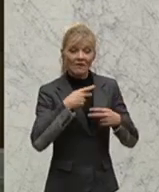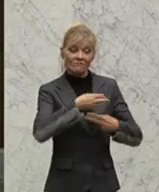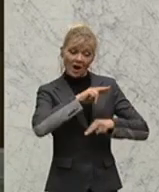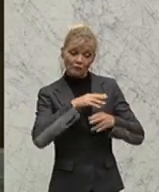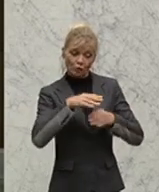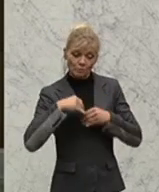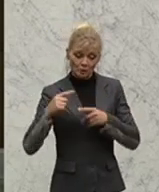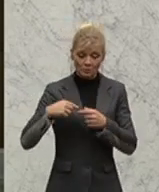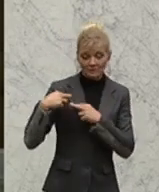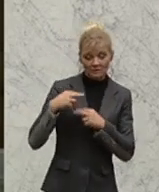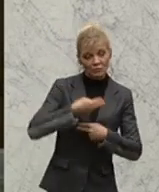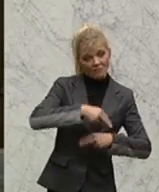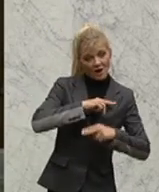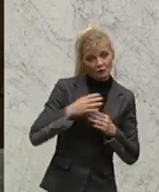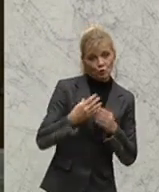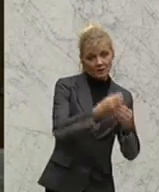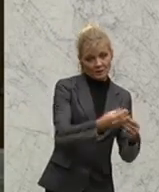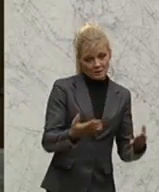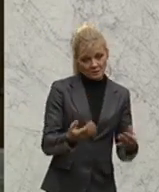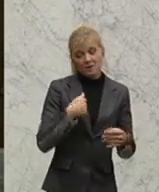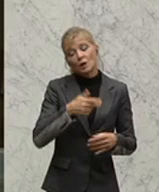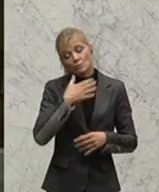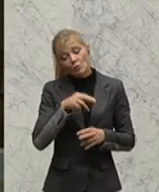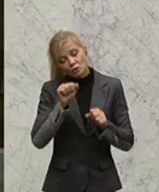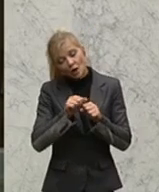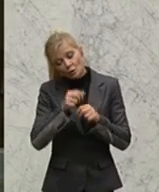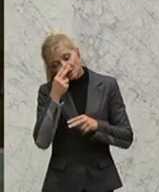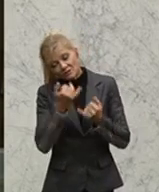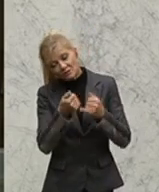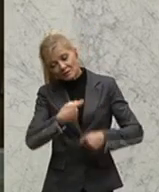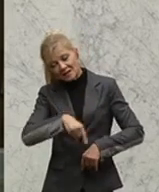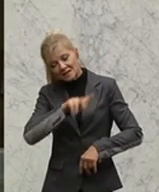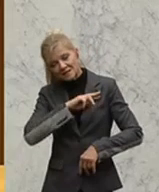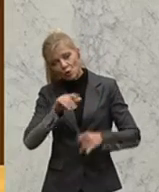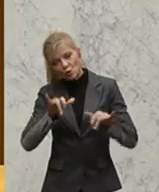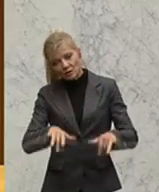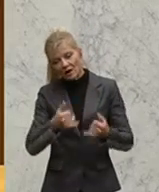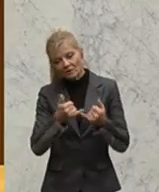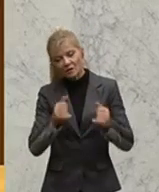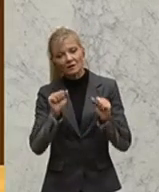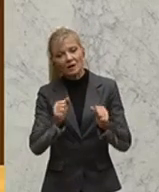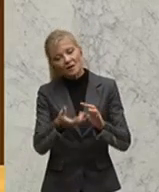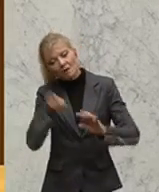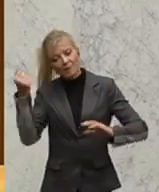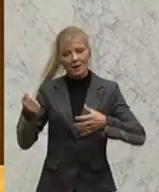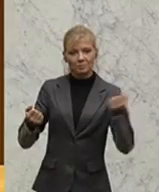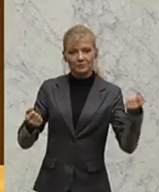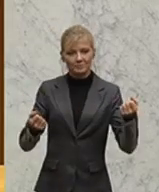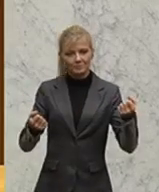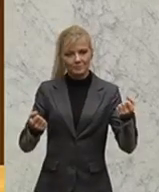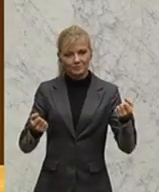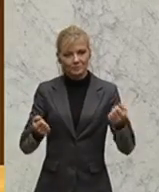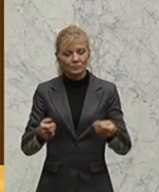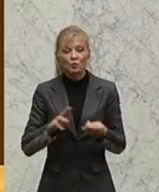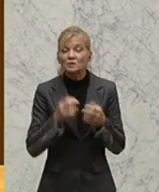auch die Risiken des Lebens tatsächlich auch abfedern kann und absichern kann. Und ich denke mir, da ist einfach auch ein Stück